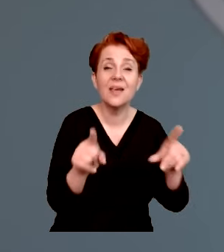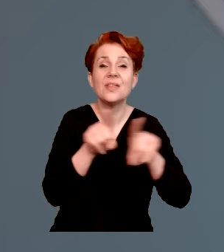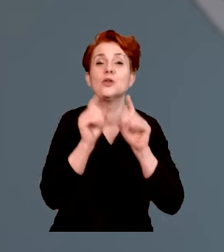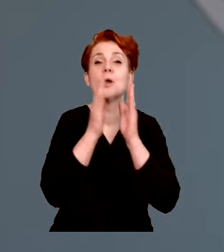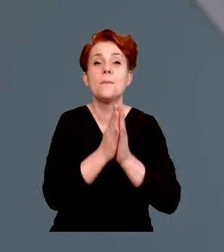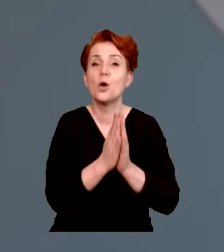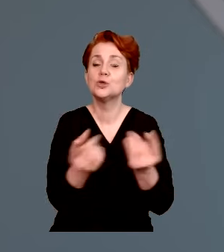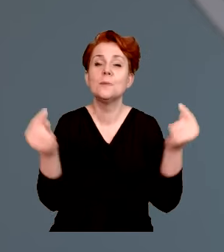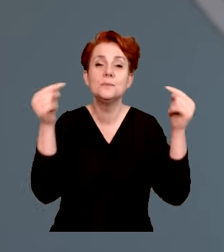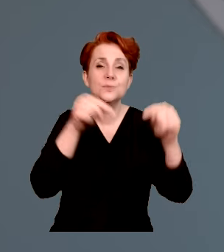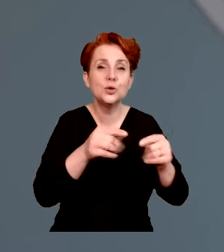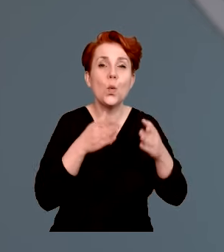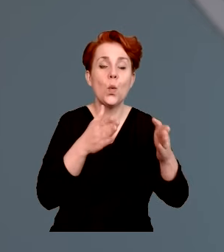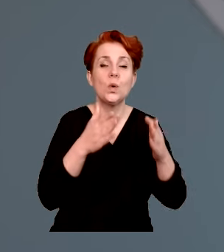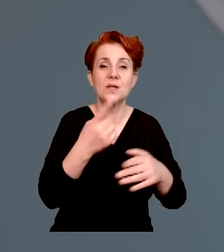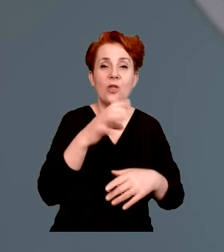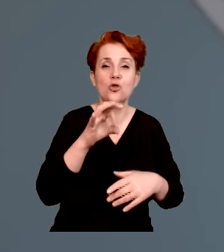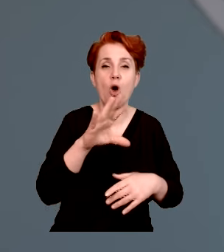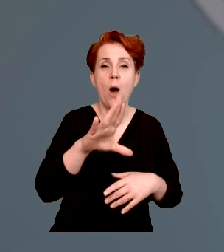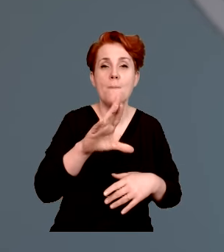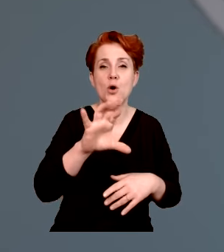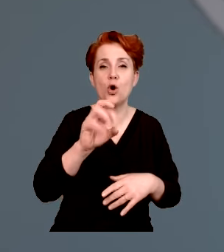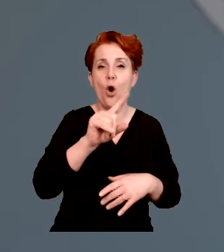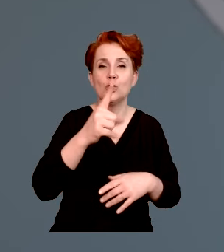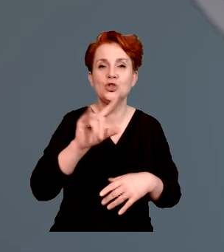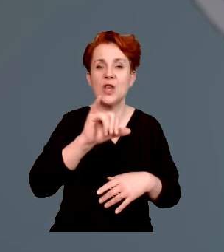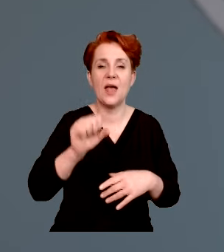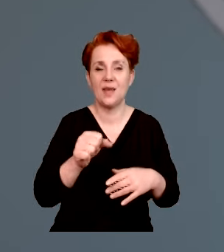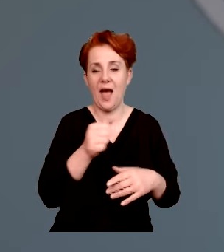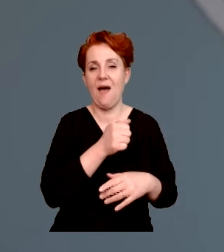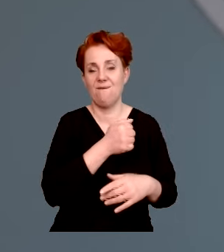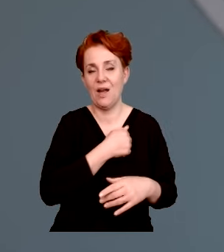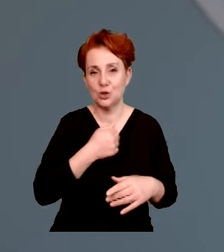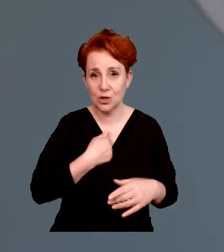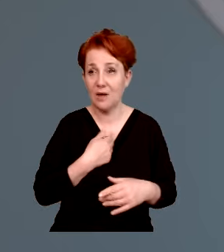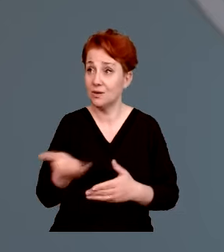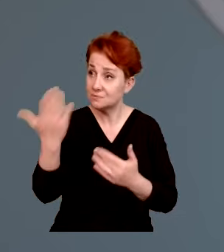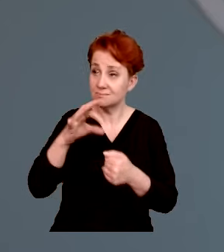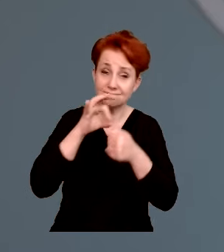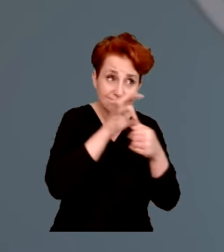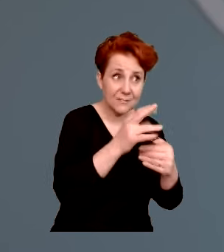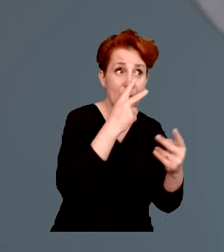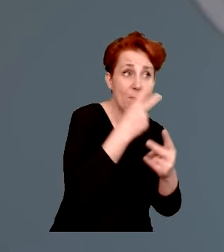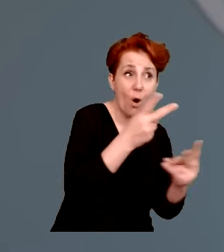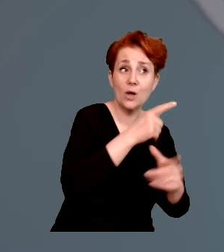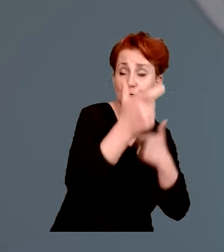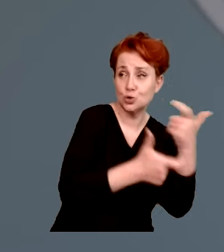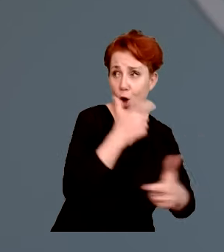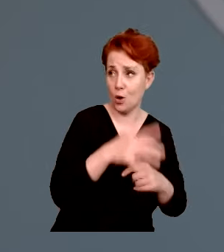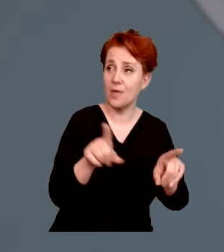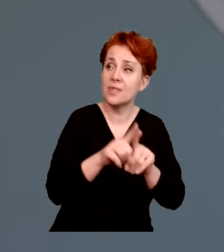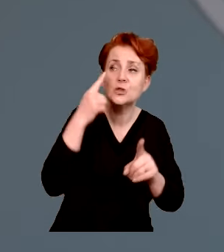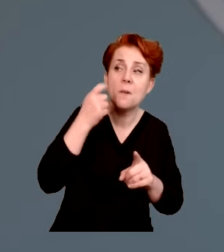na Dobrodzieja w Warszawie, odwiedzili archipelag. Każdego z Was oprowadzimy i pokażemy Wam, co robimy i jaki mamy na to